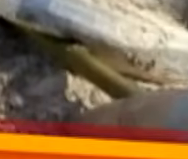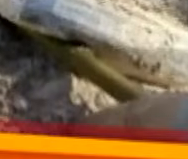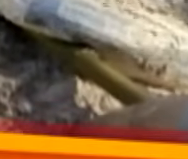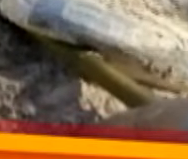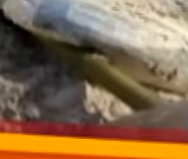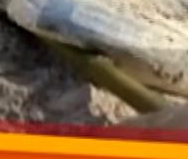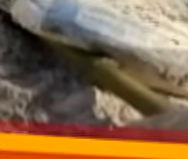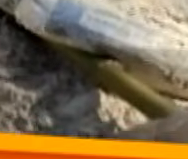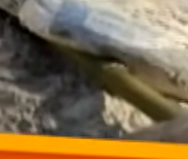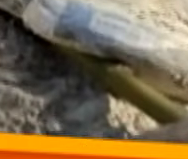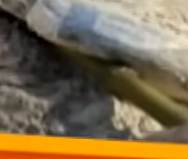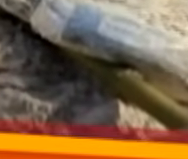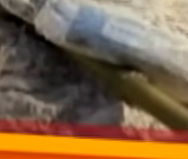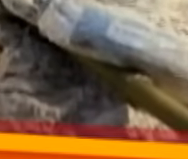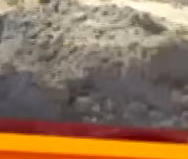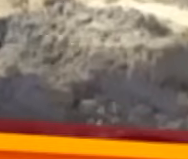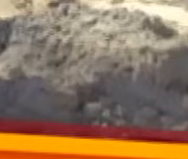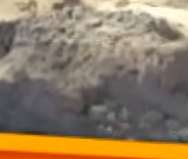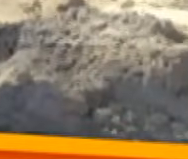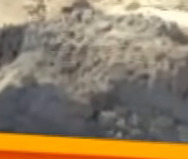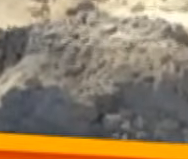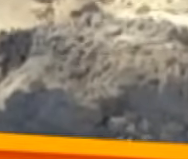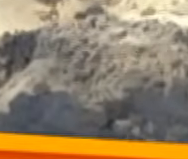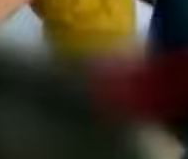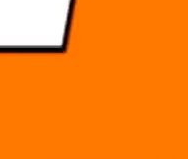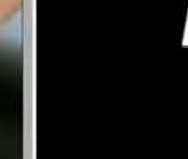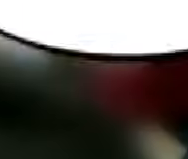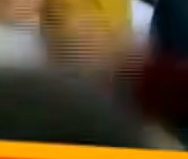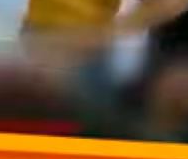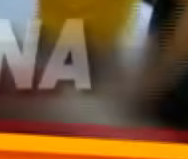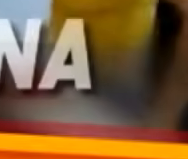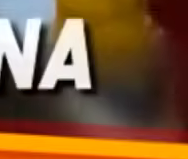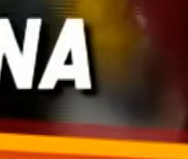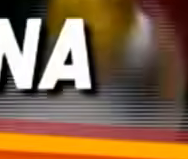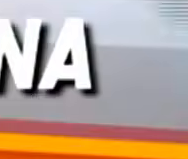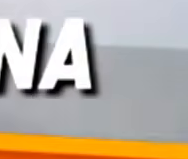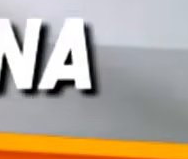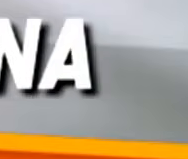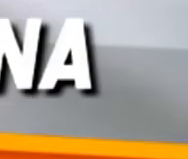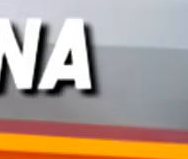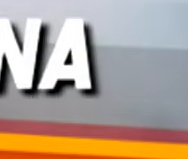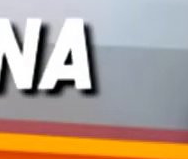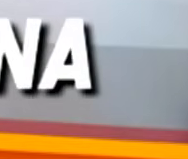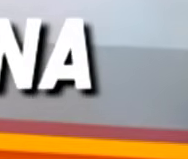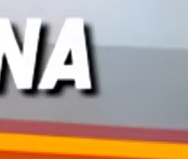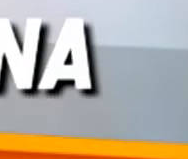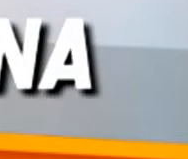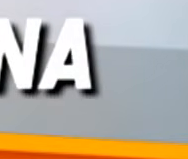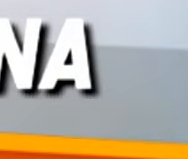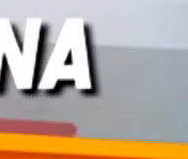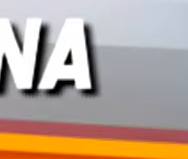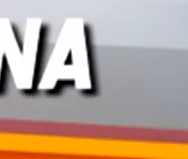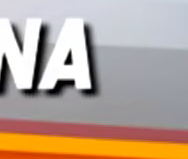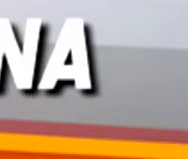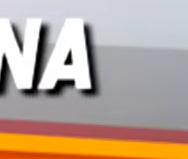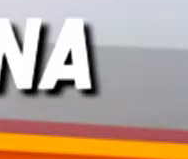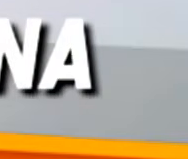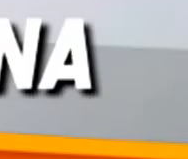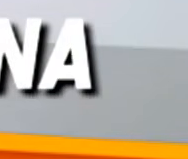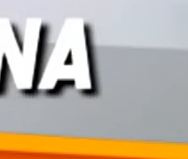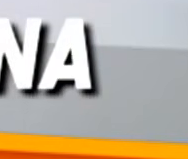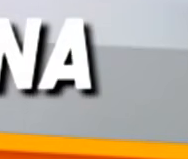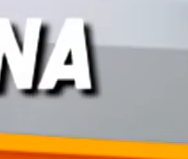300 higanteng kabibe na hukay sa Palawan. At ang mga umaatikabong eksena na dapat